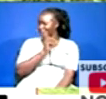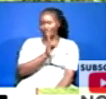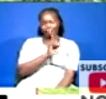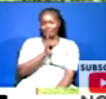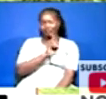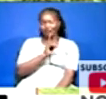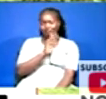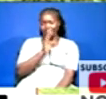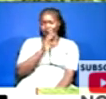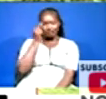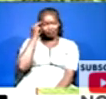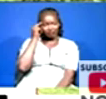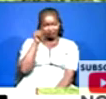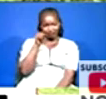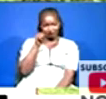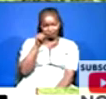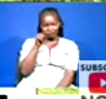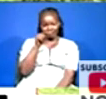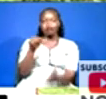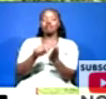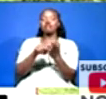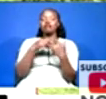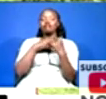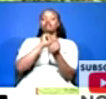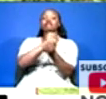yake imeruka kitoka. Sasa tukamfuga tu,